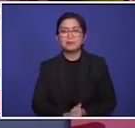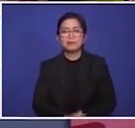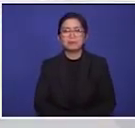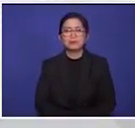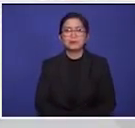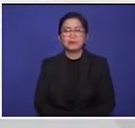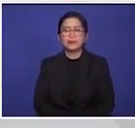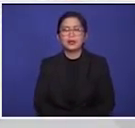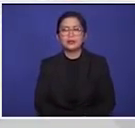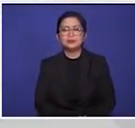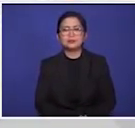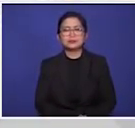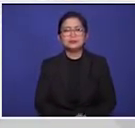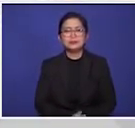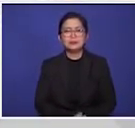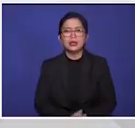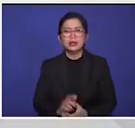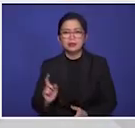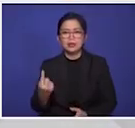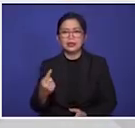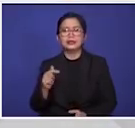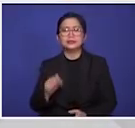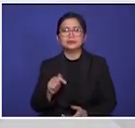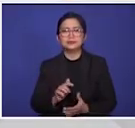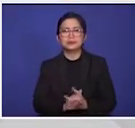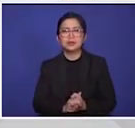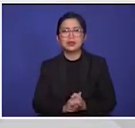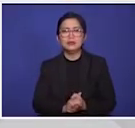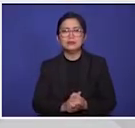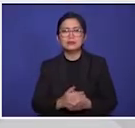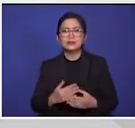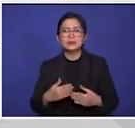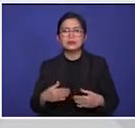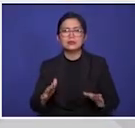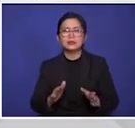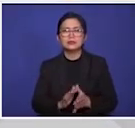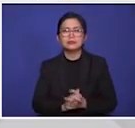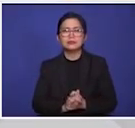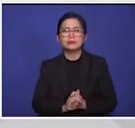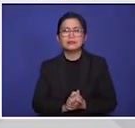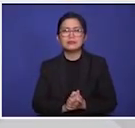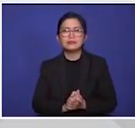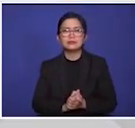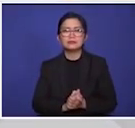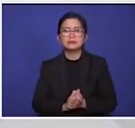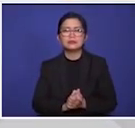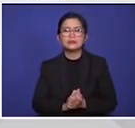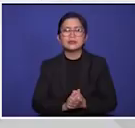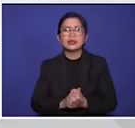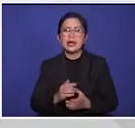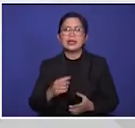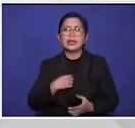menjawab dimulai dari perkataan pertama zulan Dewantara seorang teman di